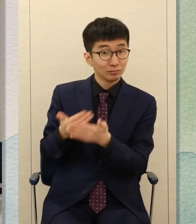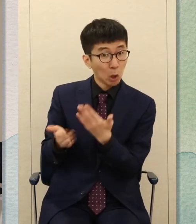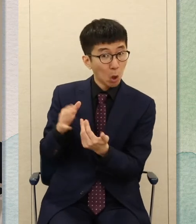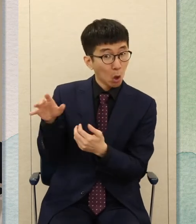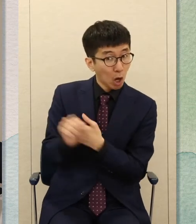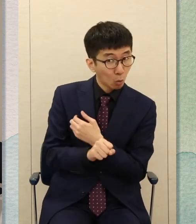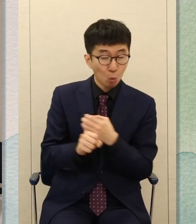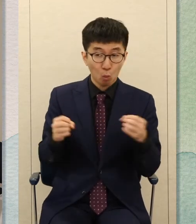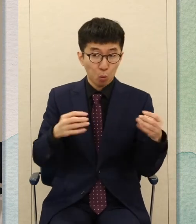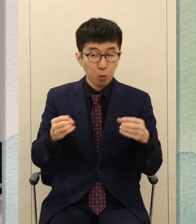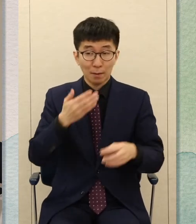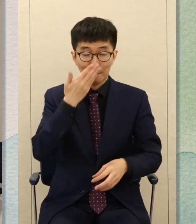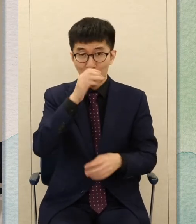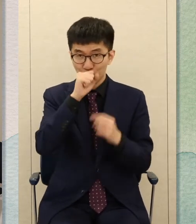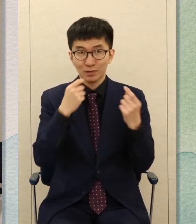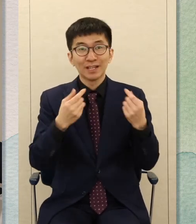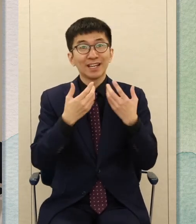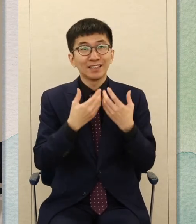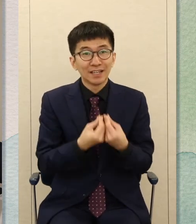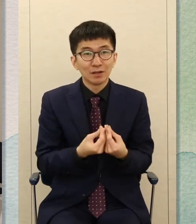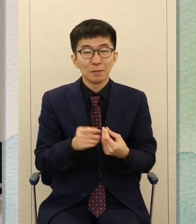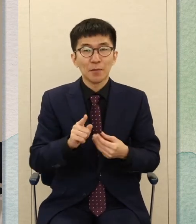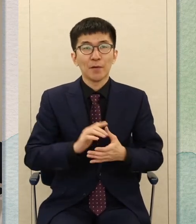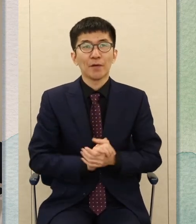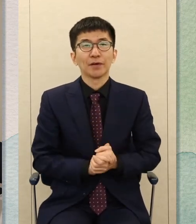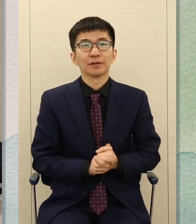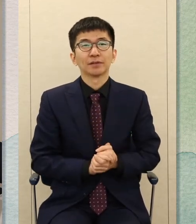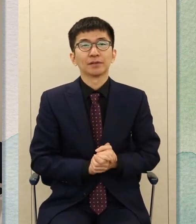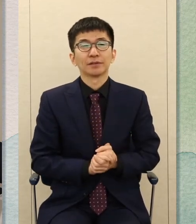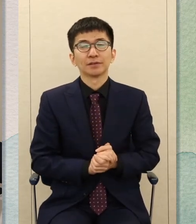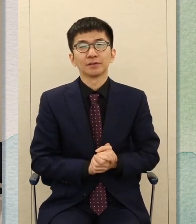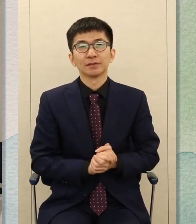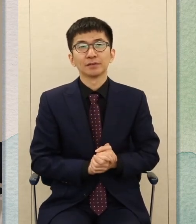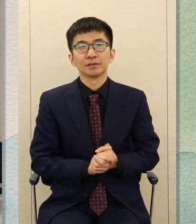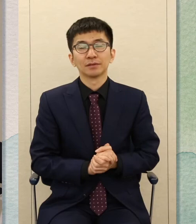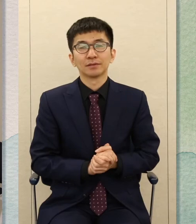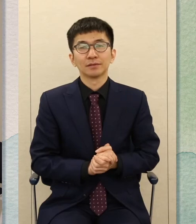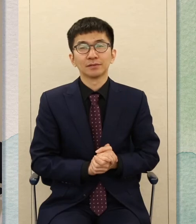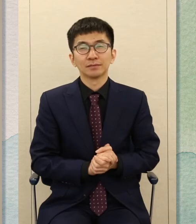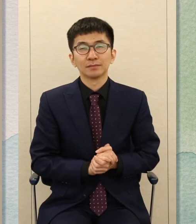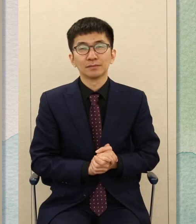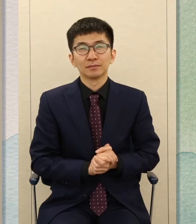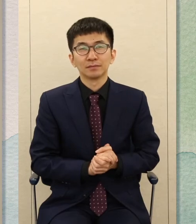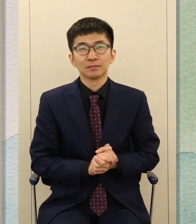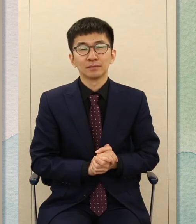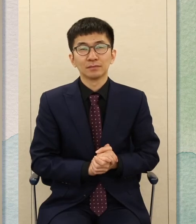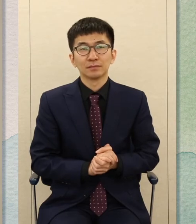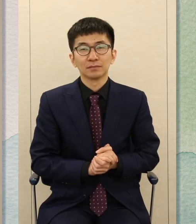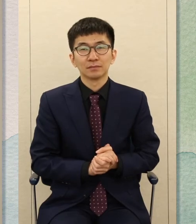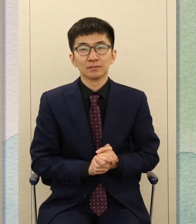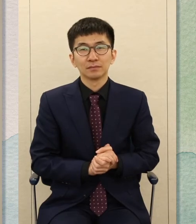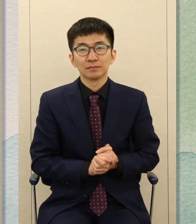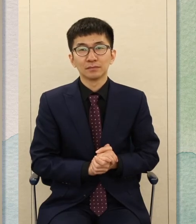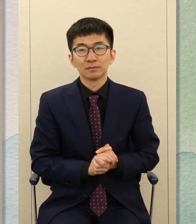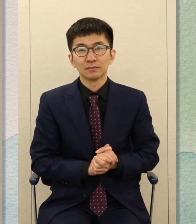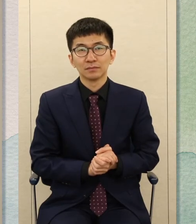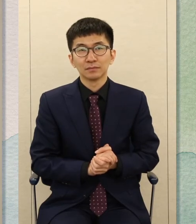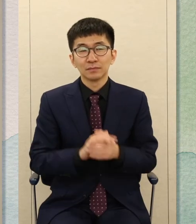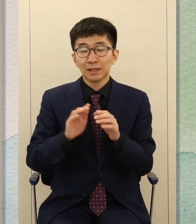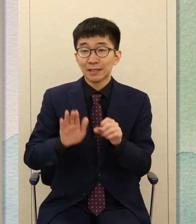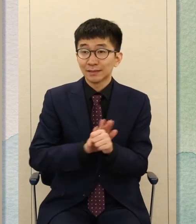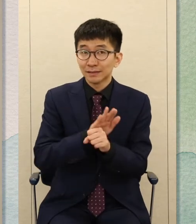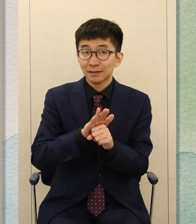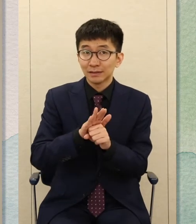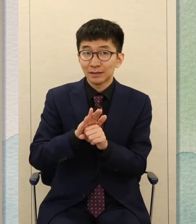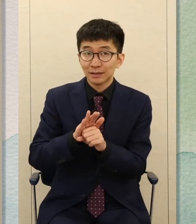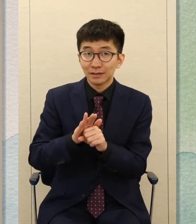잘 되는 것들 중에 하나가 가령 몰락선진국 쿠바가 좋았다 이런 것들이에요. 그러니까 뭐냐 우리가 그 살아가는